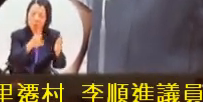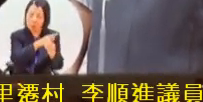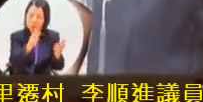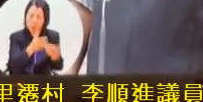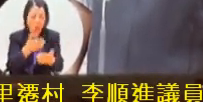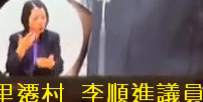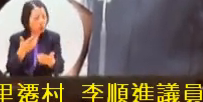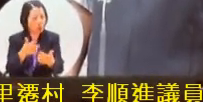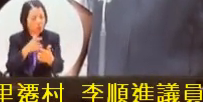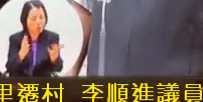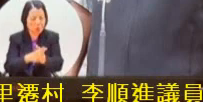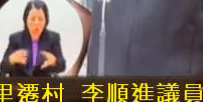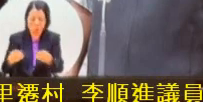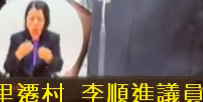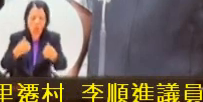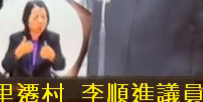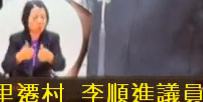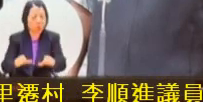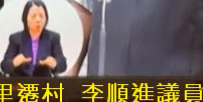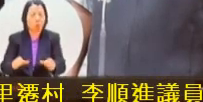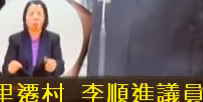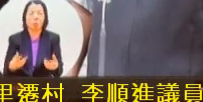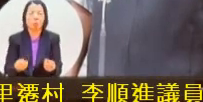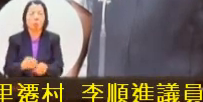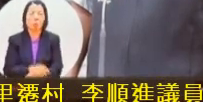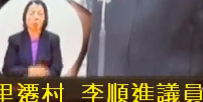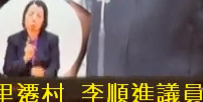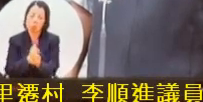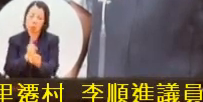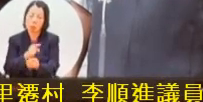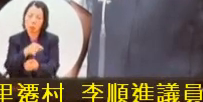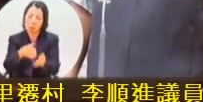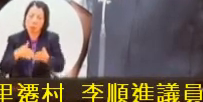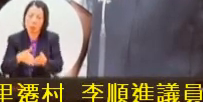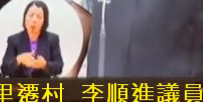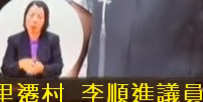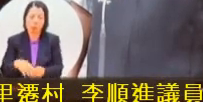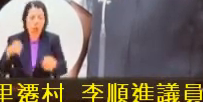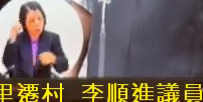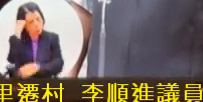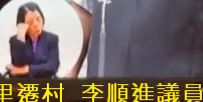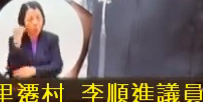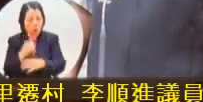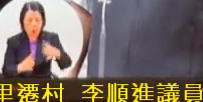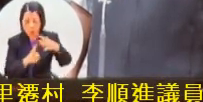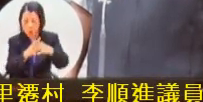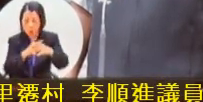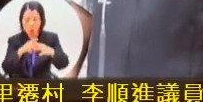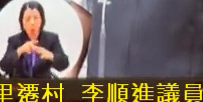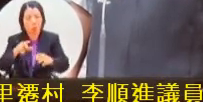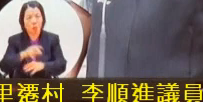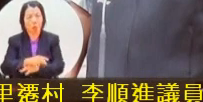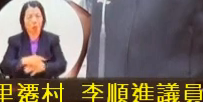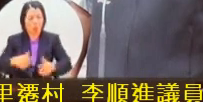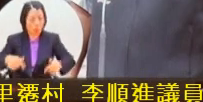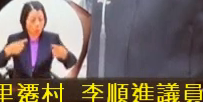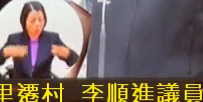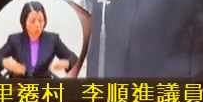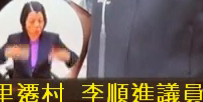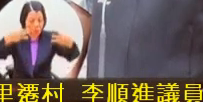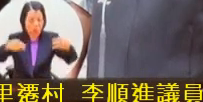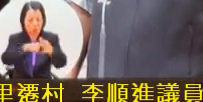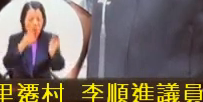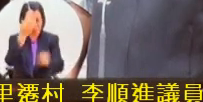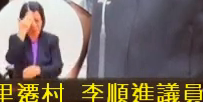括还有很多市民的那个要求是没做完也靠平处，那这一个也是一个很大的。所以找